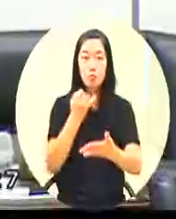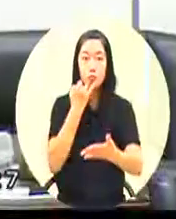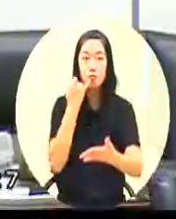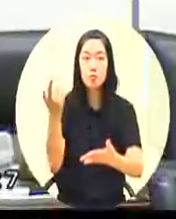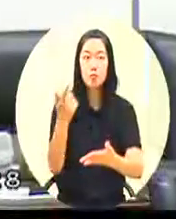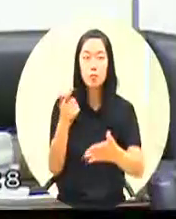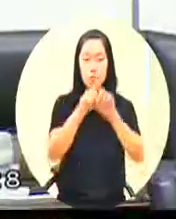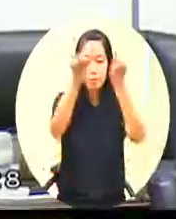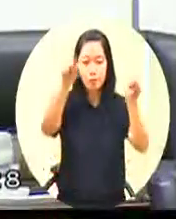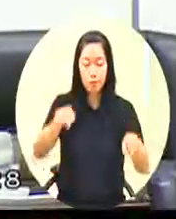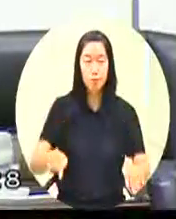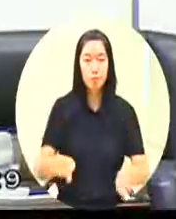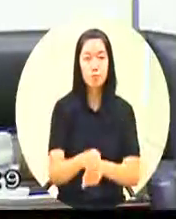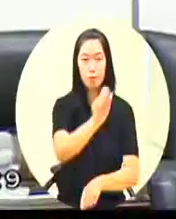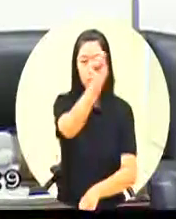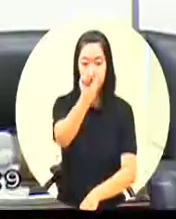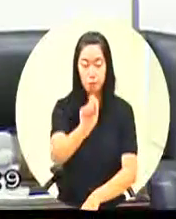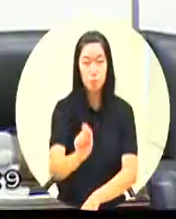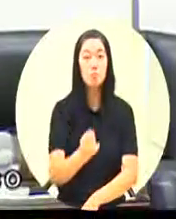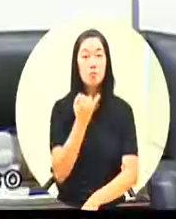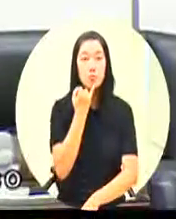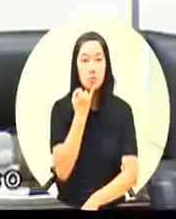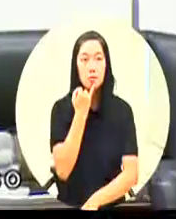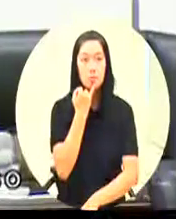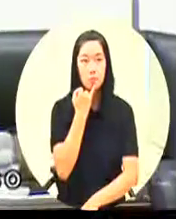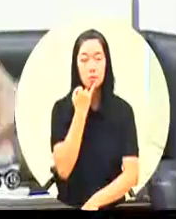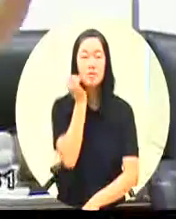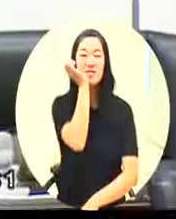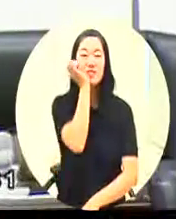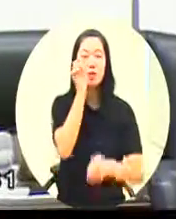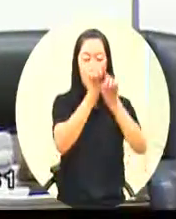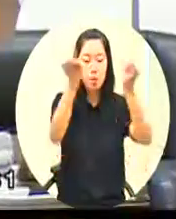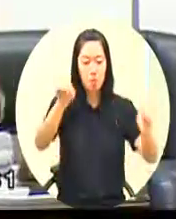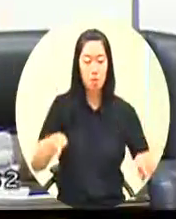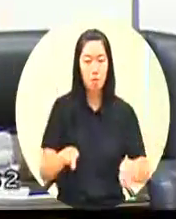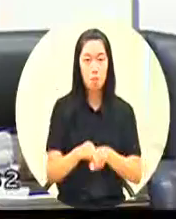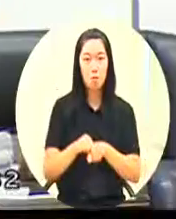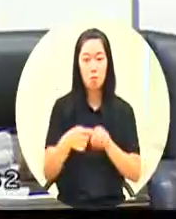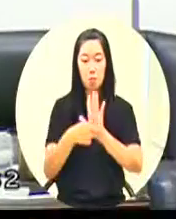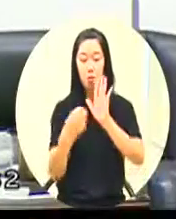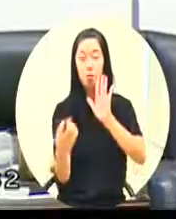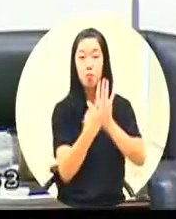念碑文就好了，你那些什么石碑上面记就好了，不一定写大大。